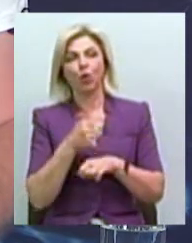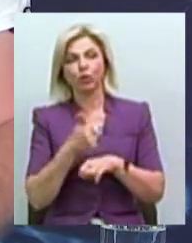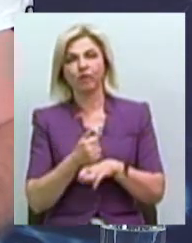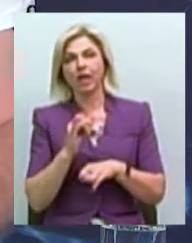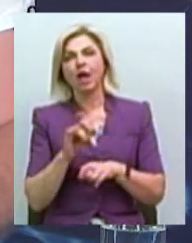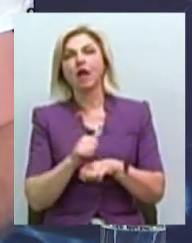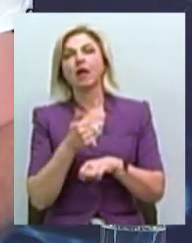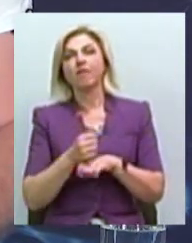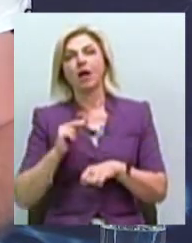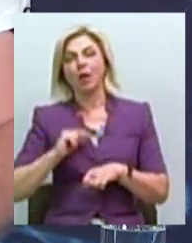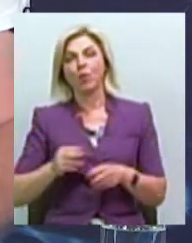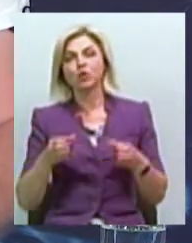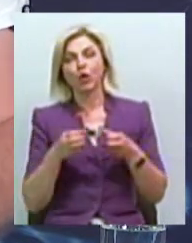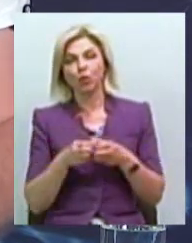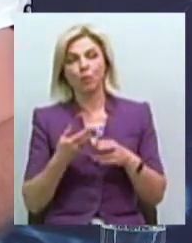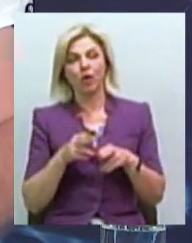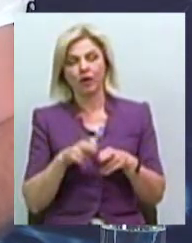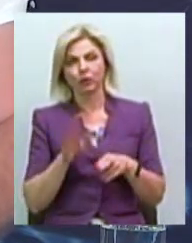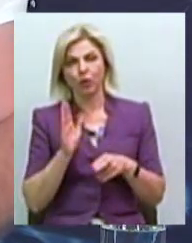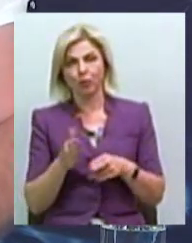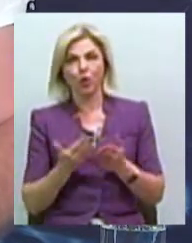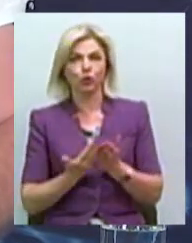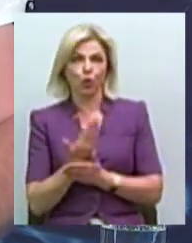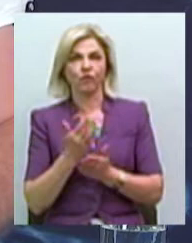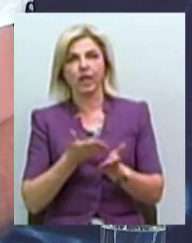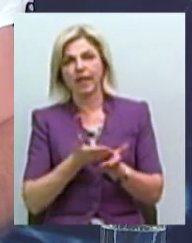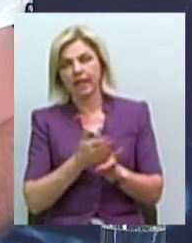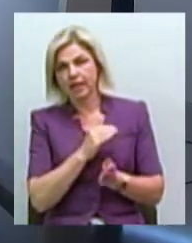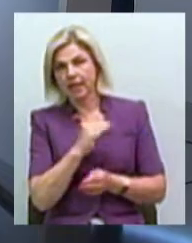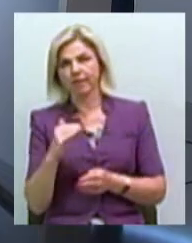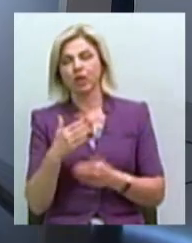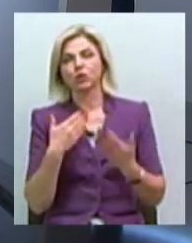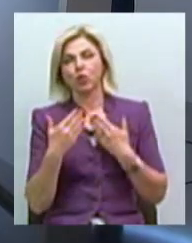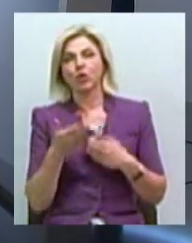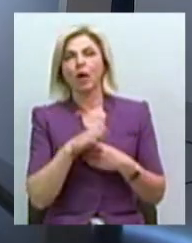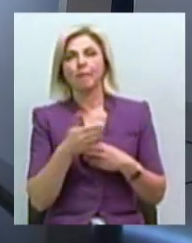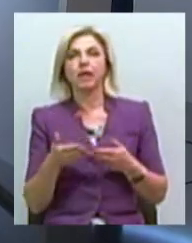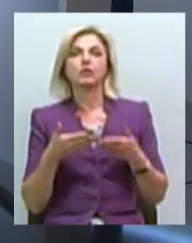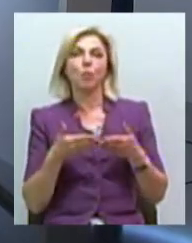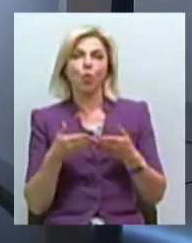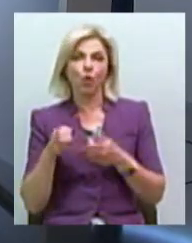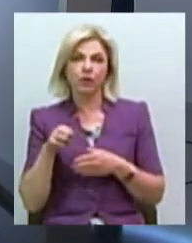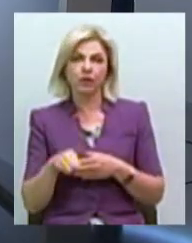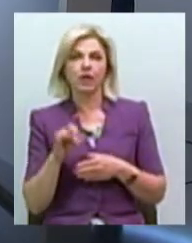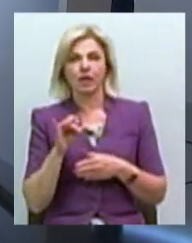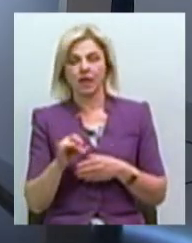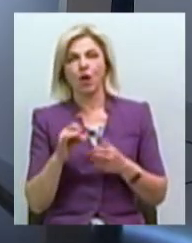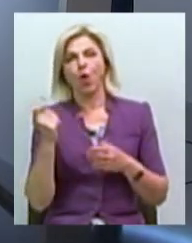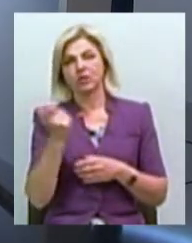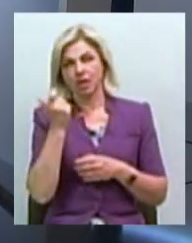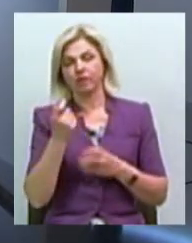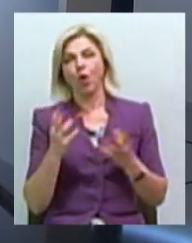групи, яка покликана винести на новий рівень стосунки між портами та іншими підприємствами морогосподарського комплексу Миколаєва